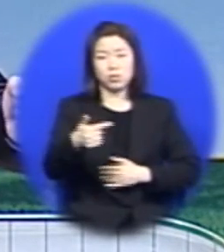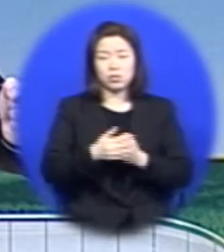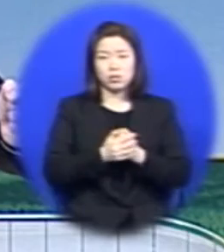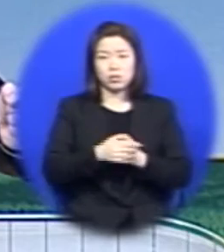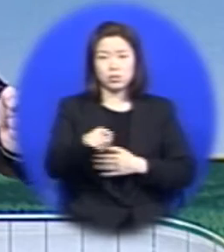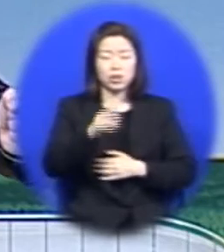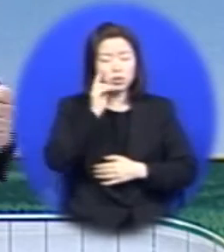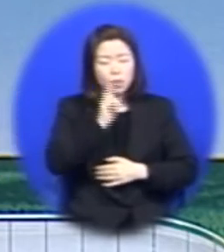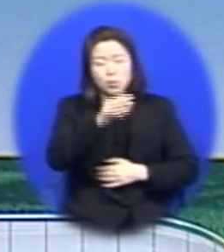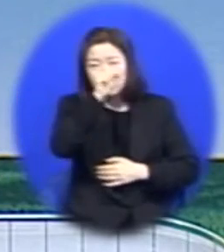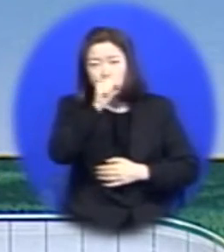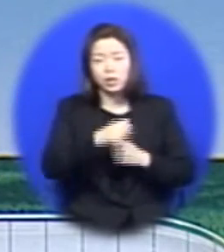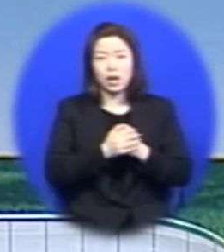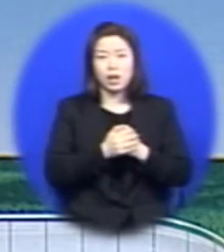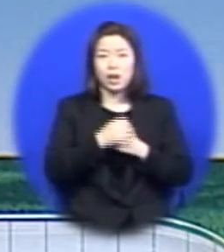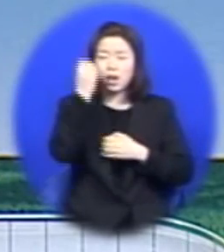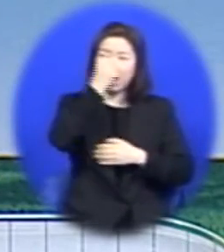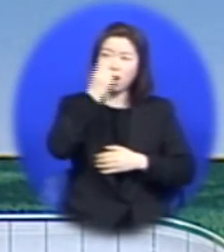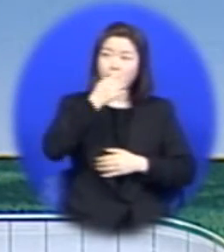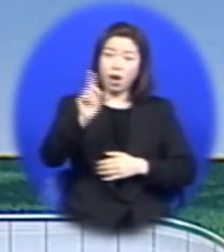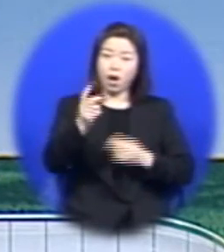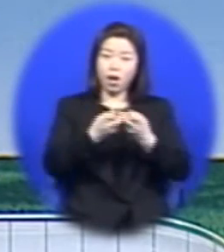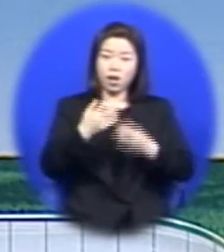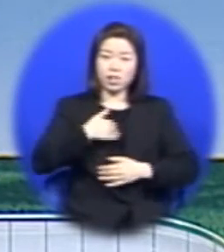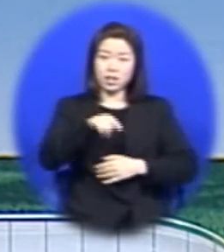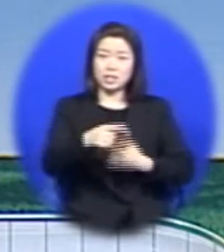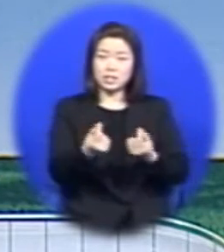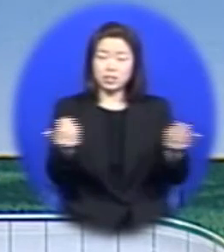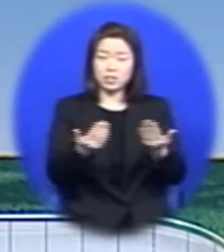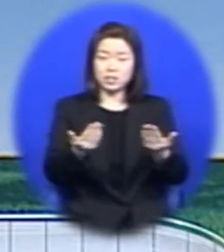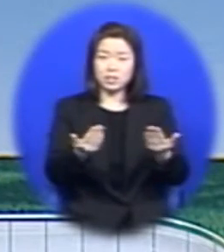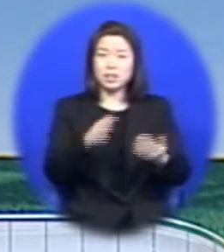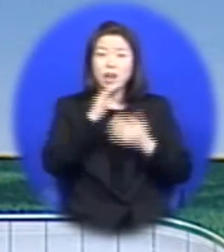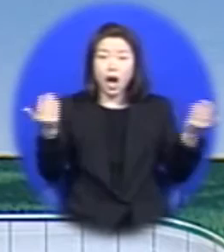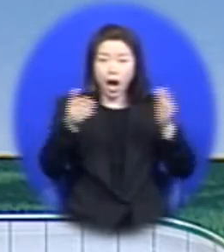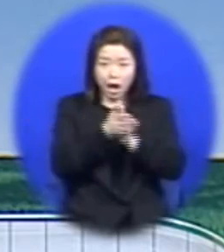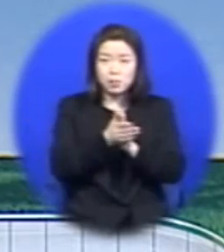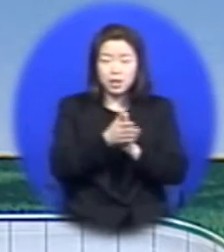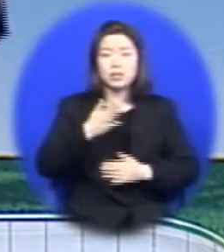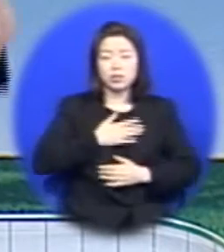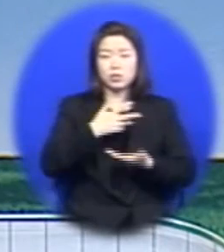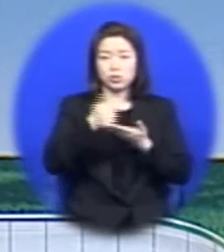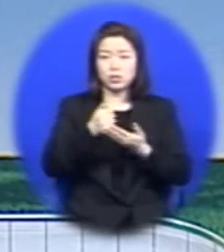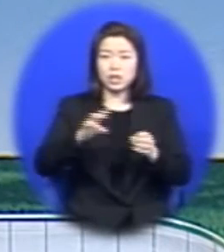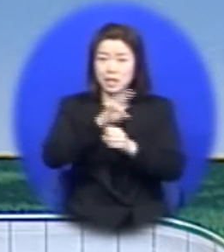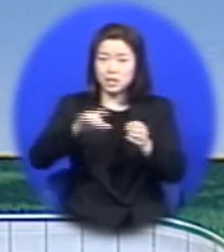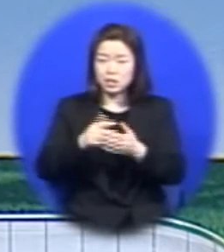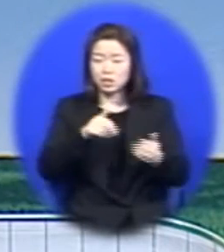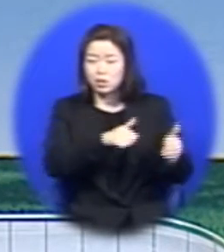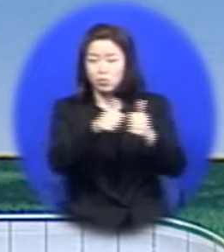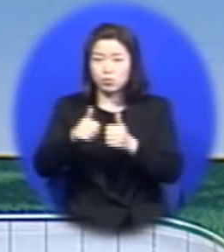좋다. 야 어떻게 내게 이런 일이 일어나나. 아멘 주님 저는 이제 주님과 24시간